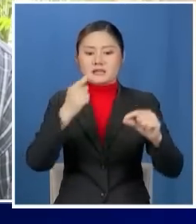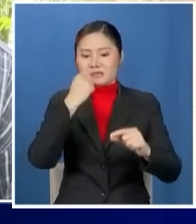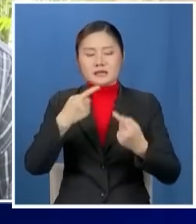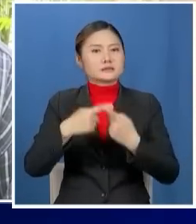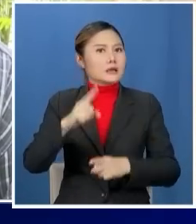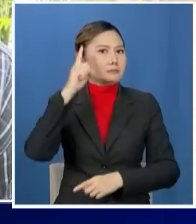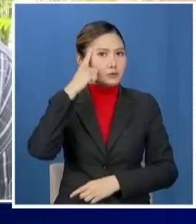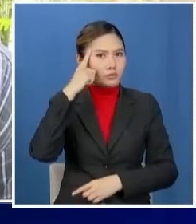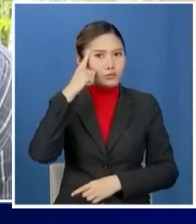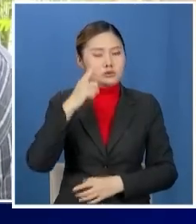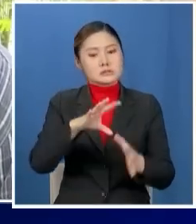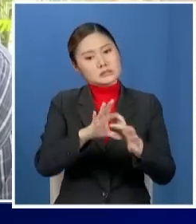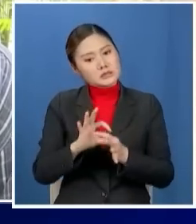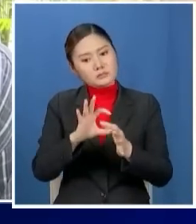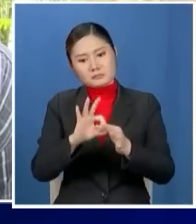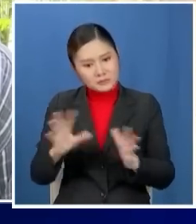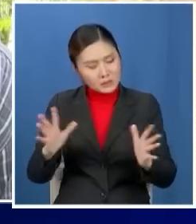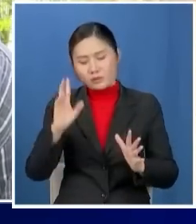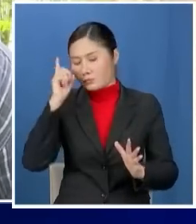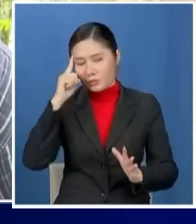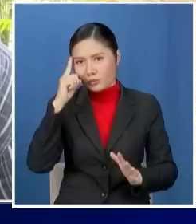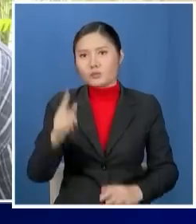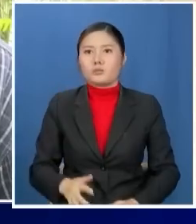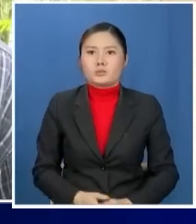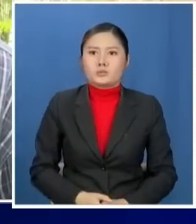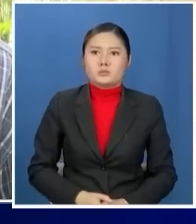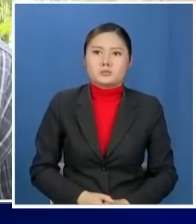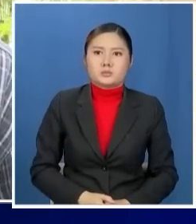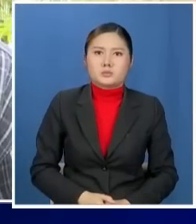แต่ไม่รู้ว่ามันเกี่ยวข้องกับคนร้ายหรือเปล่า